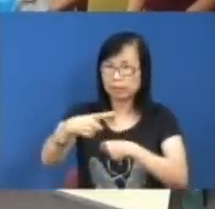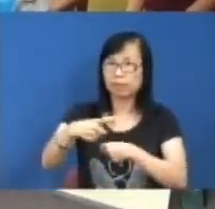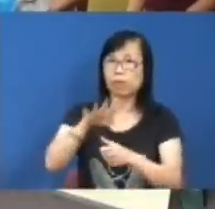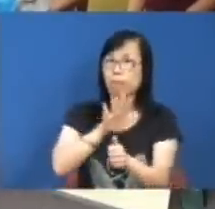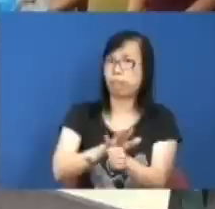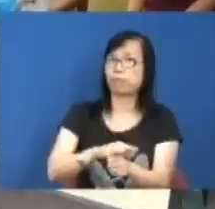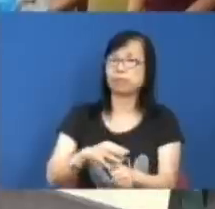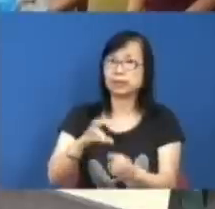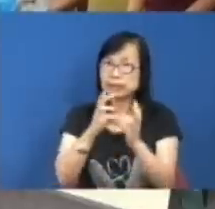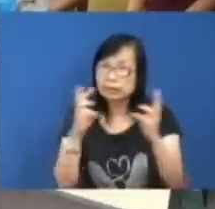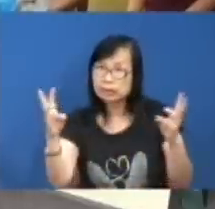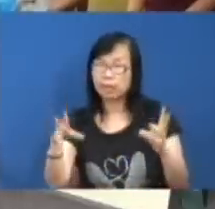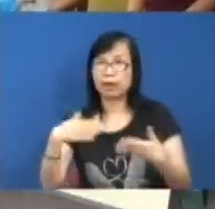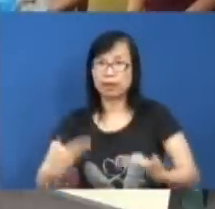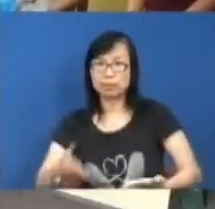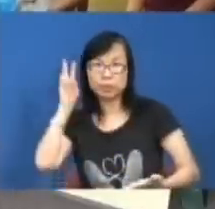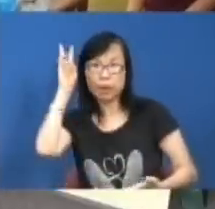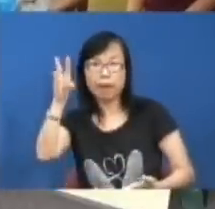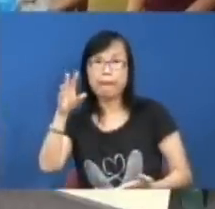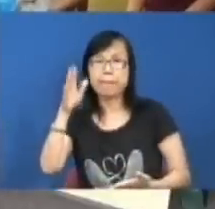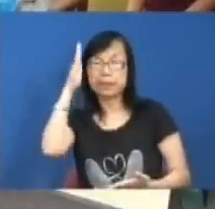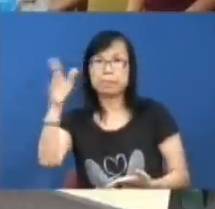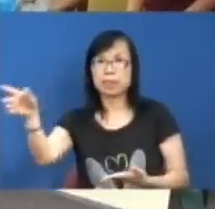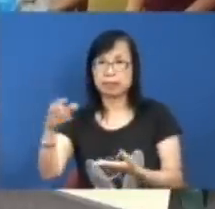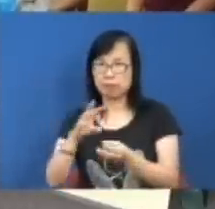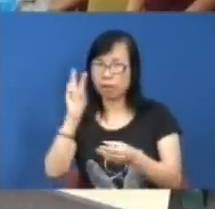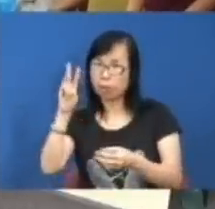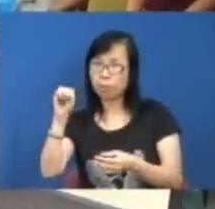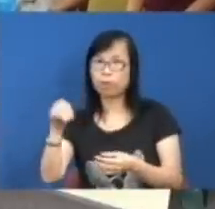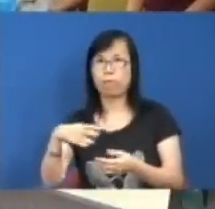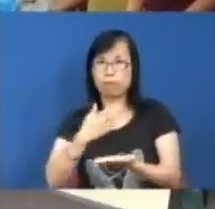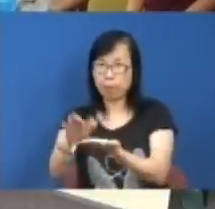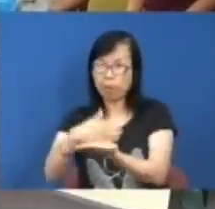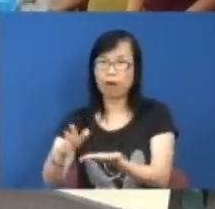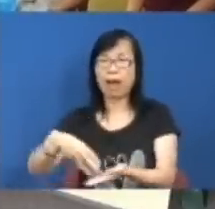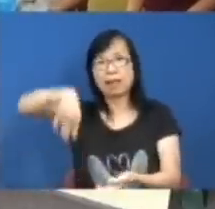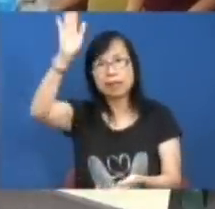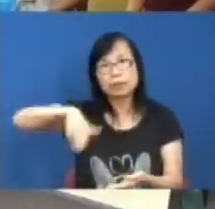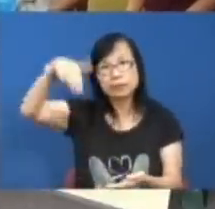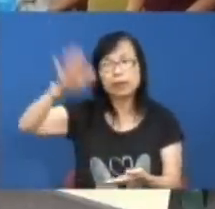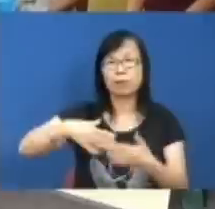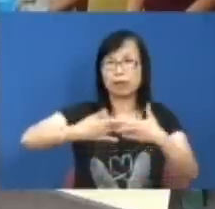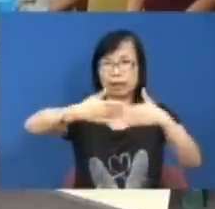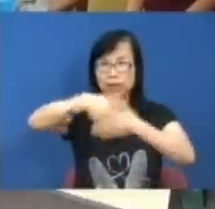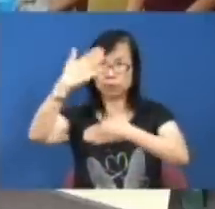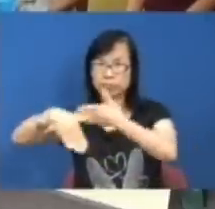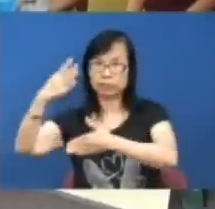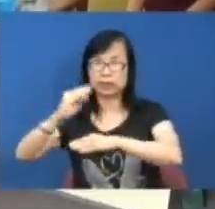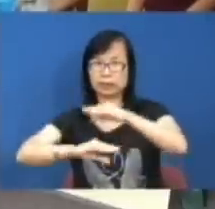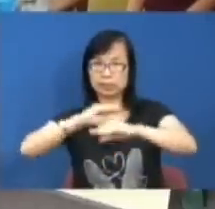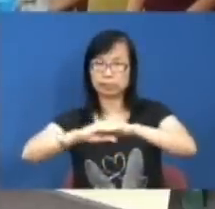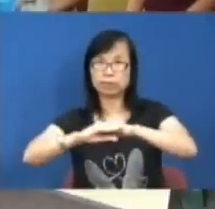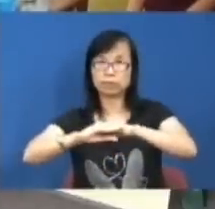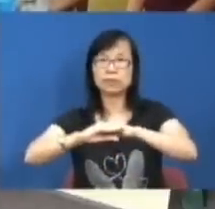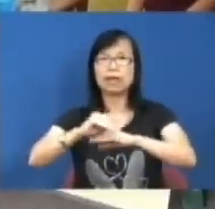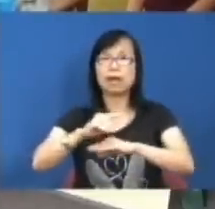噶嘛。所以今日好希望咧，阿 Michelle 咧，同大家分享一下啦。譬如油漆喺一般成個樓宇嗰個建造過程之中